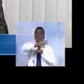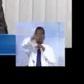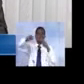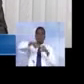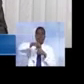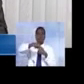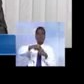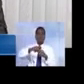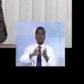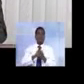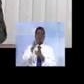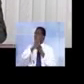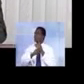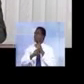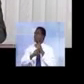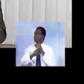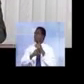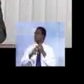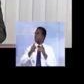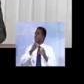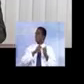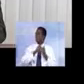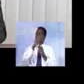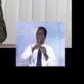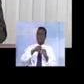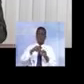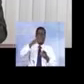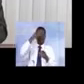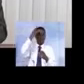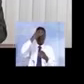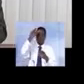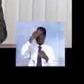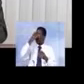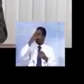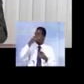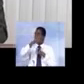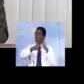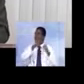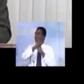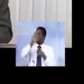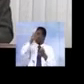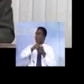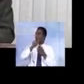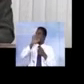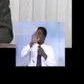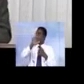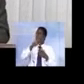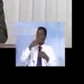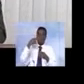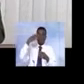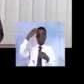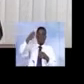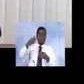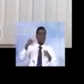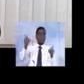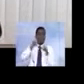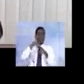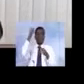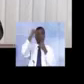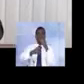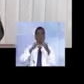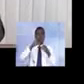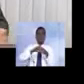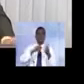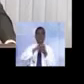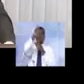quasi-totalité des projets et des programmes qui sont concernés. L'année 2015 verra certainement la fin de